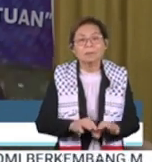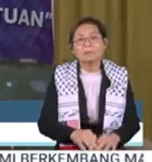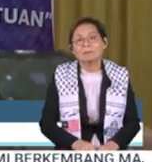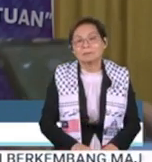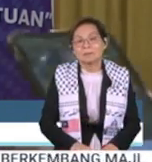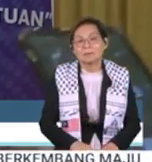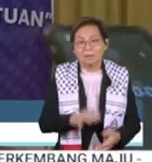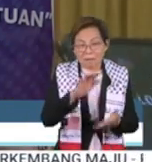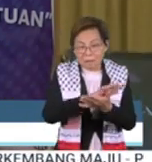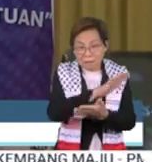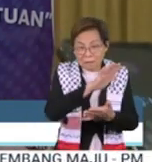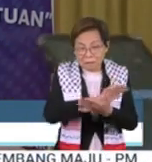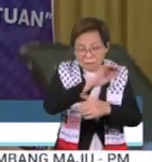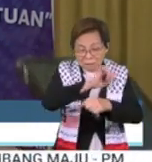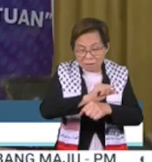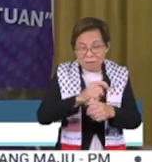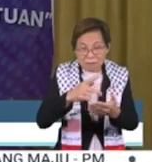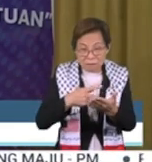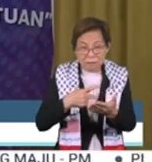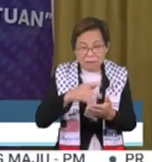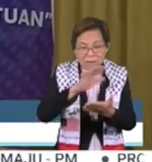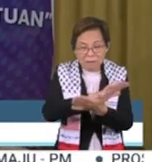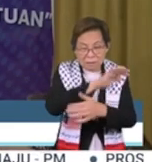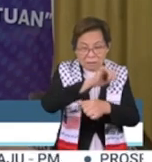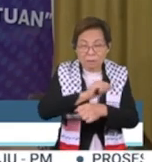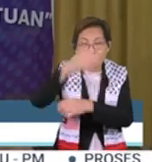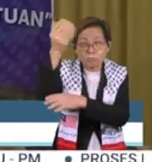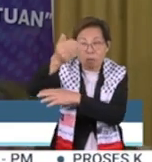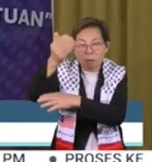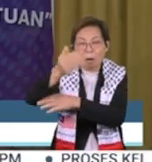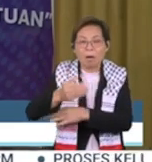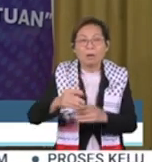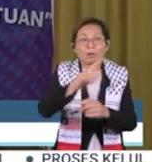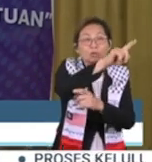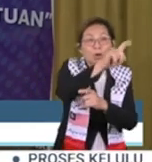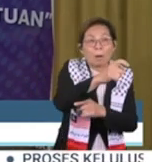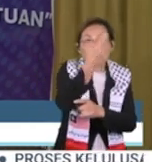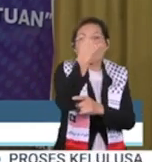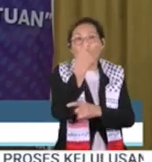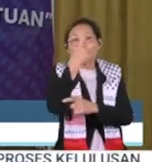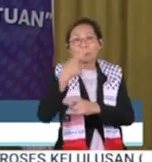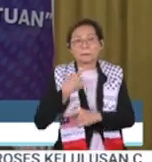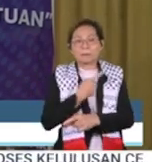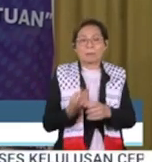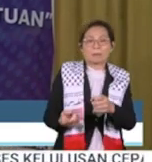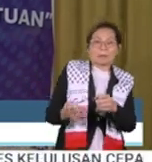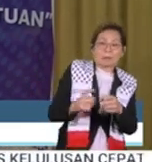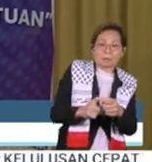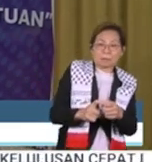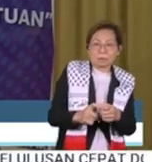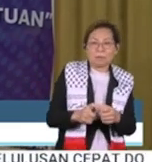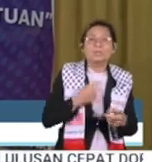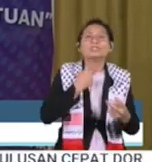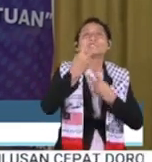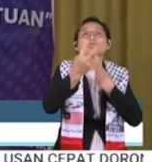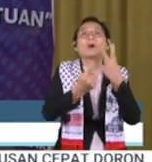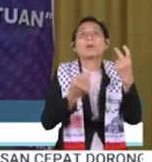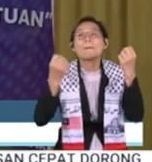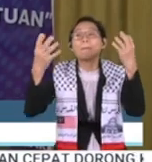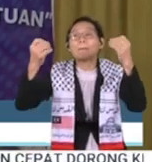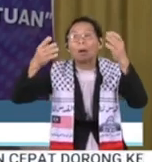setiap kali kertas kerja yang kita bentangkan, soalan pertama yang dikemukakan kita berkaitan dengan suara